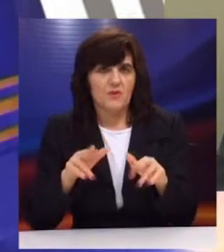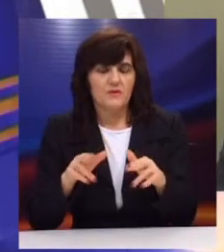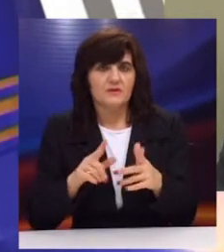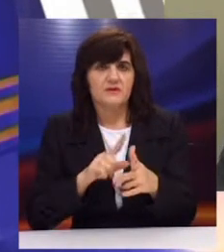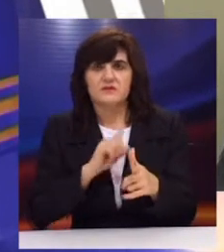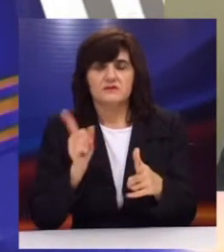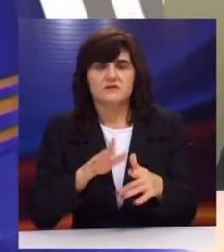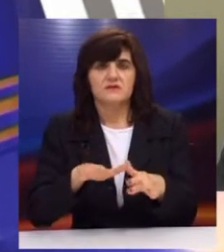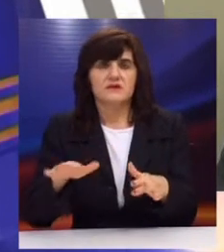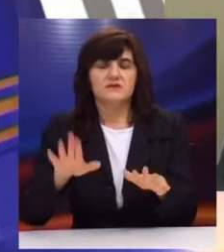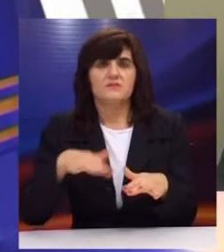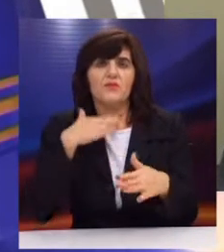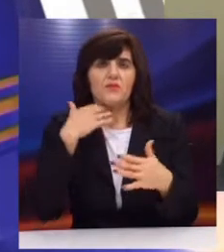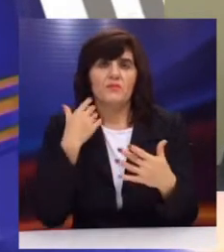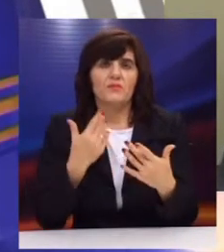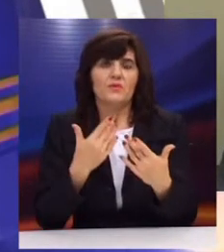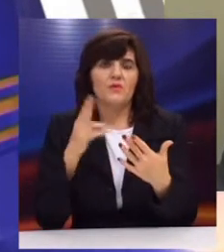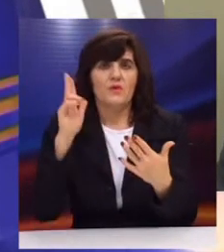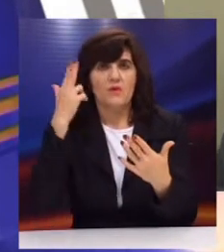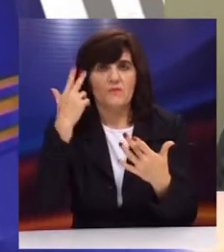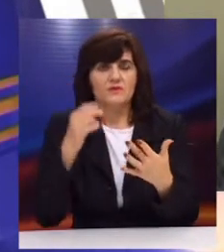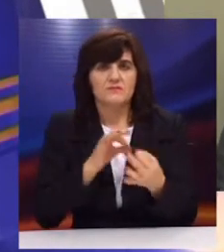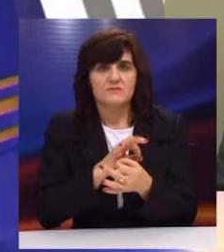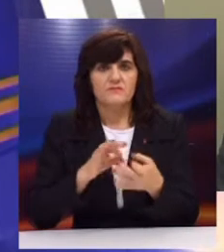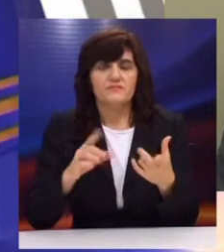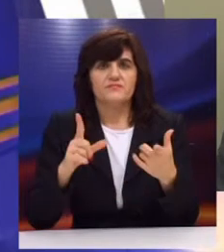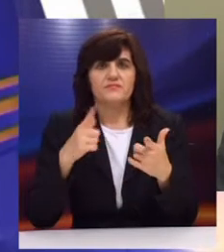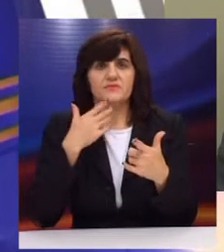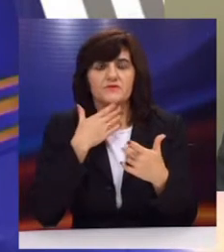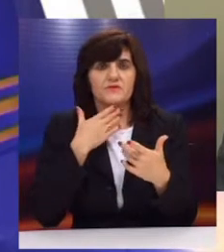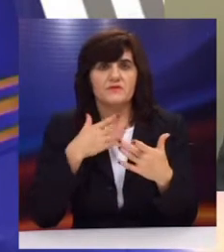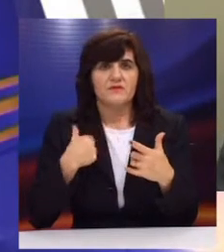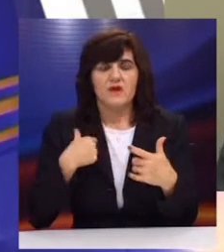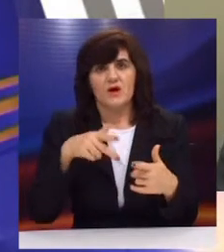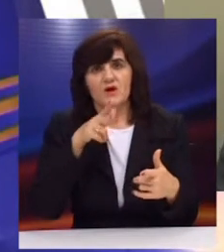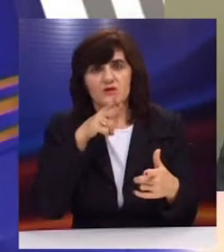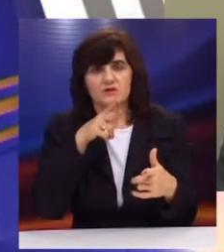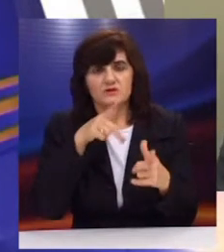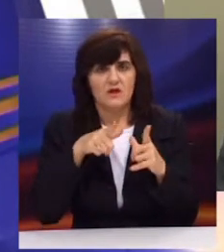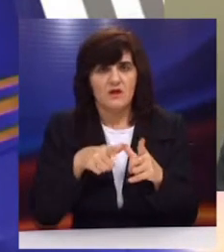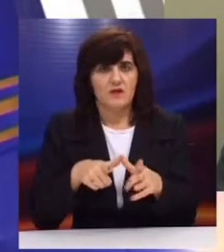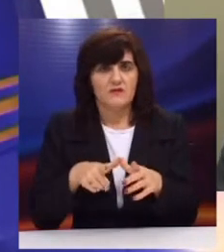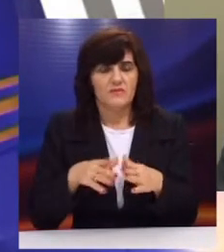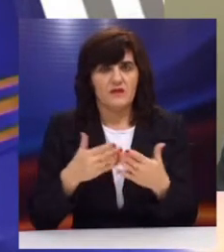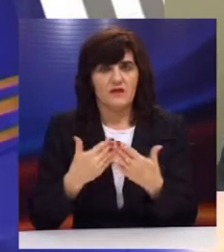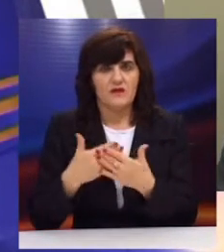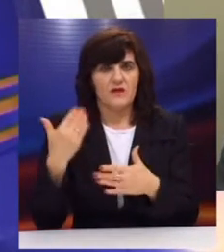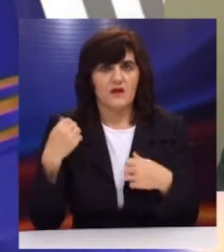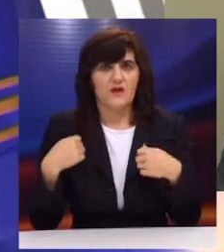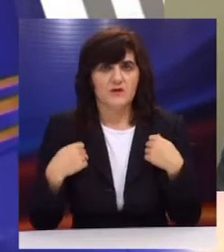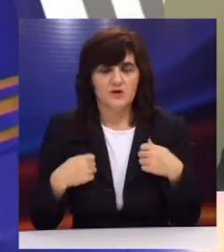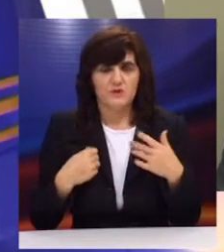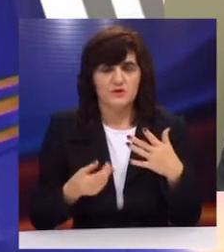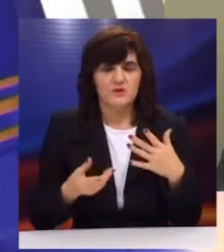više talenata izađu na kapi ovog objekta. I želim lokalnoj samoupravi, gradu Subotici,